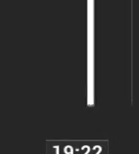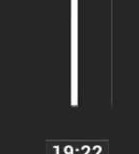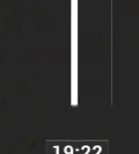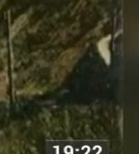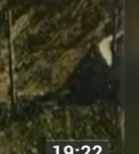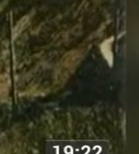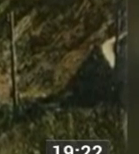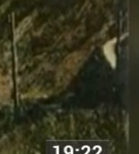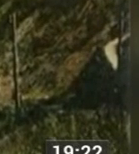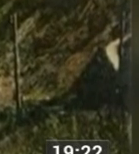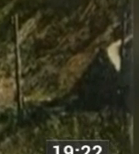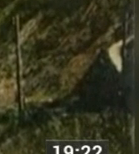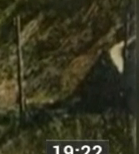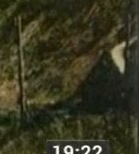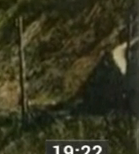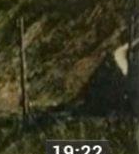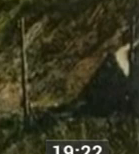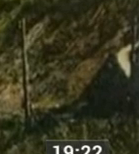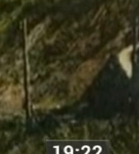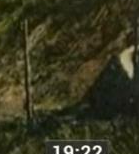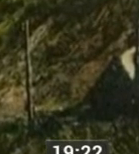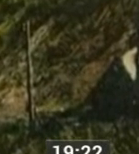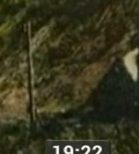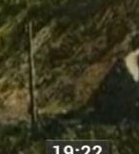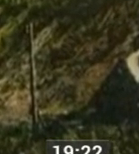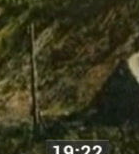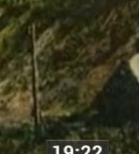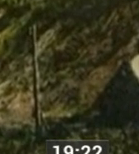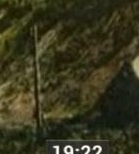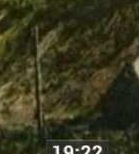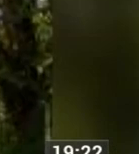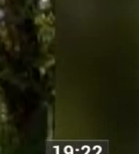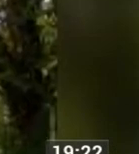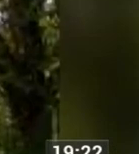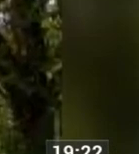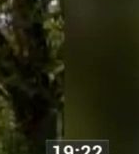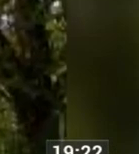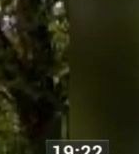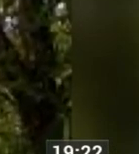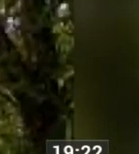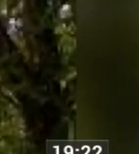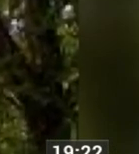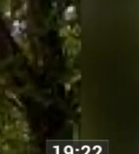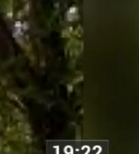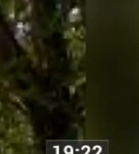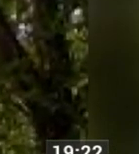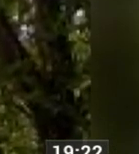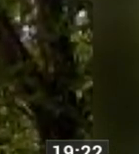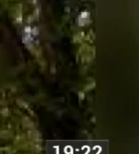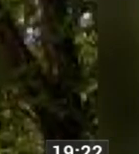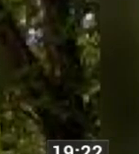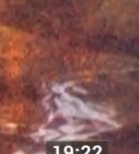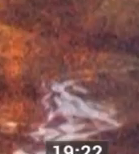Ще 100 років тому район Київська Швейцарія можна було побачити на листівках поруч із найкращими пам'ятками